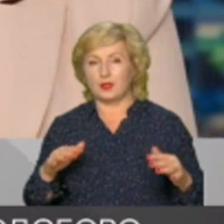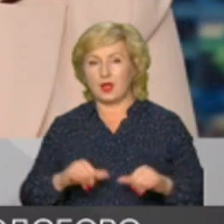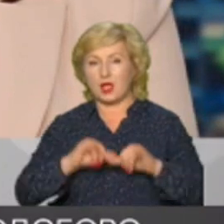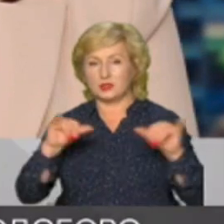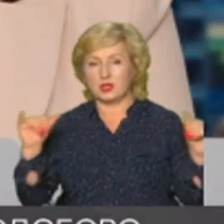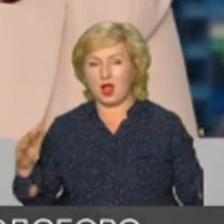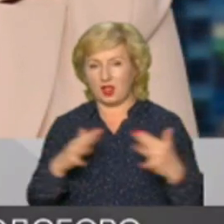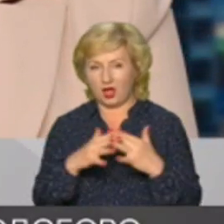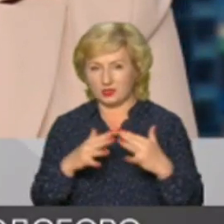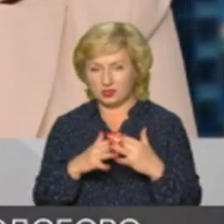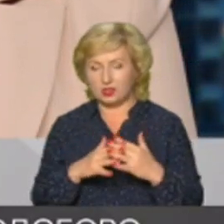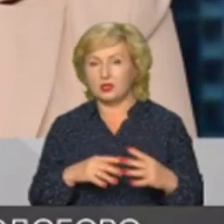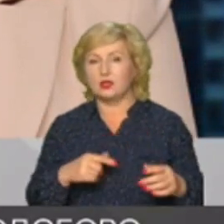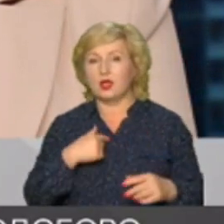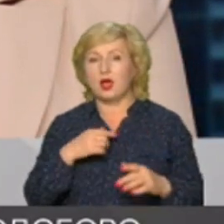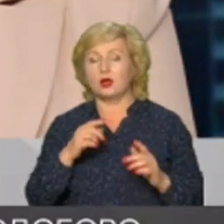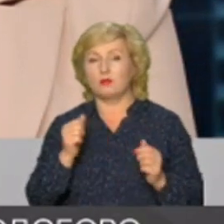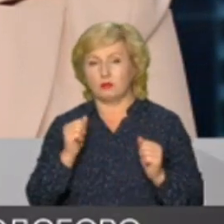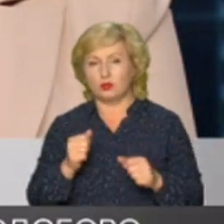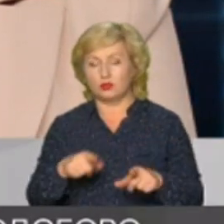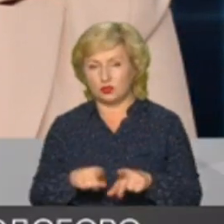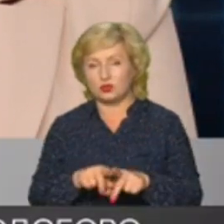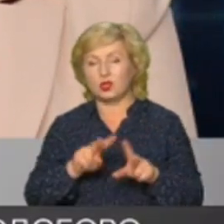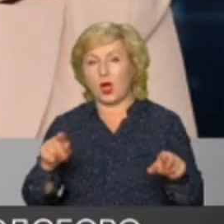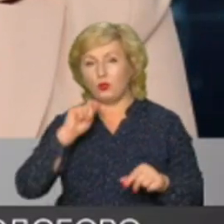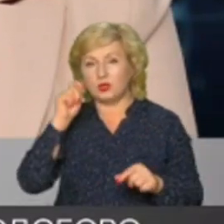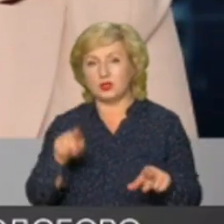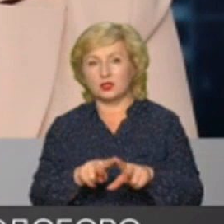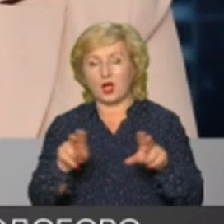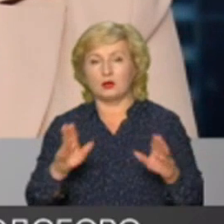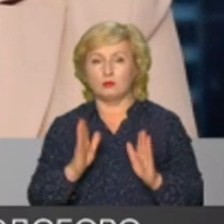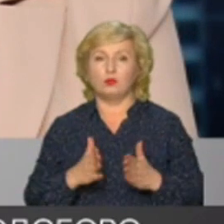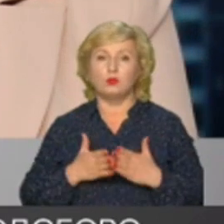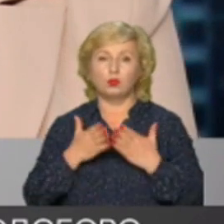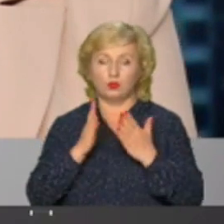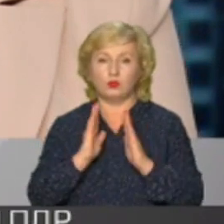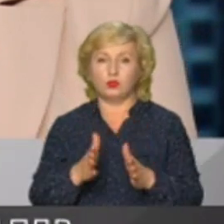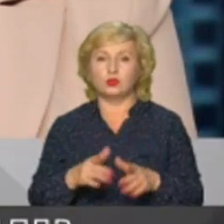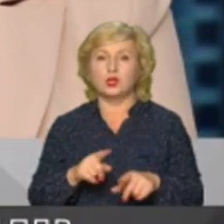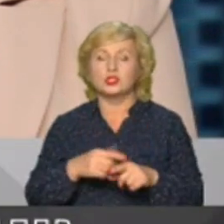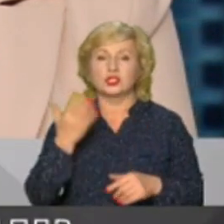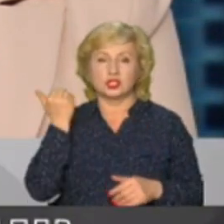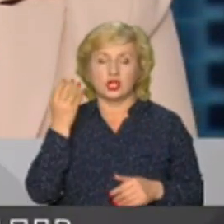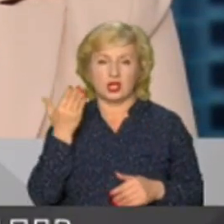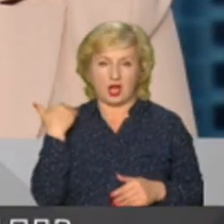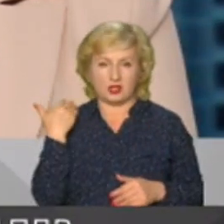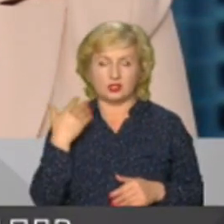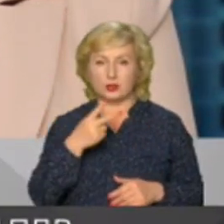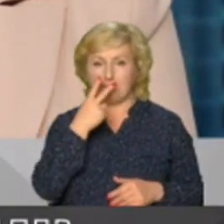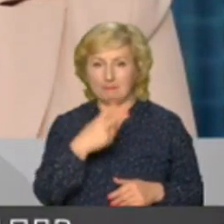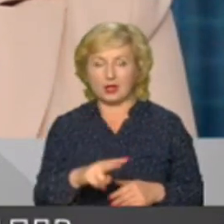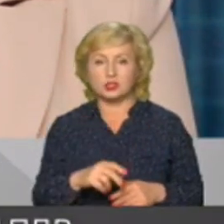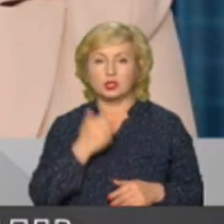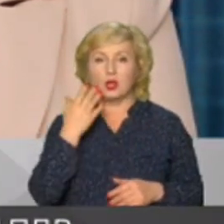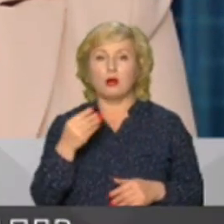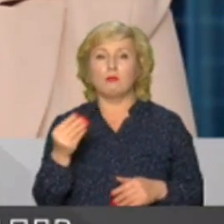ескалації. І я боюсь, що для України це теж так буде. І, ну, ми ще це ще раніше бачили. Ну, коли Порошенко